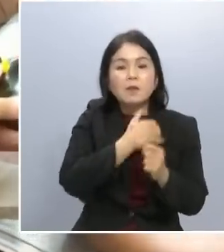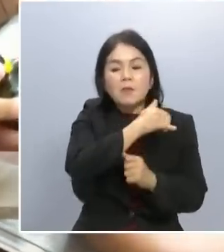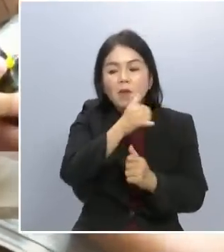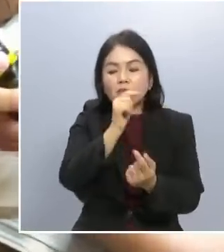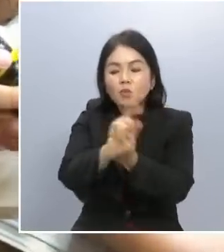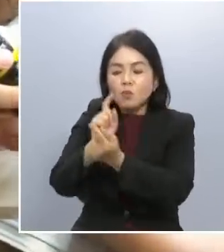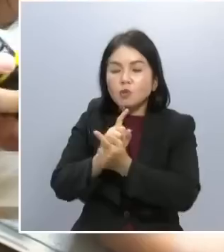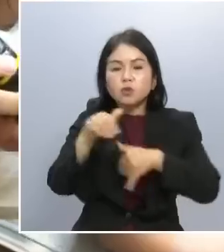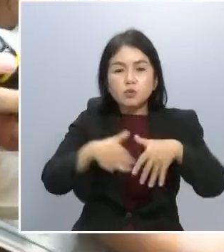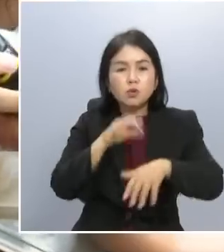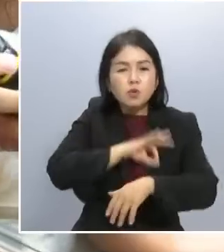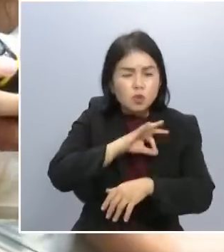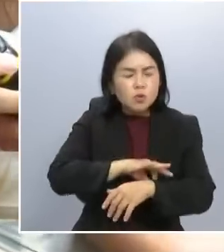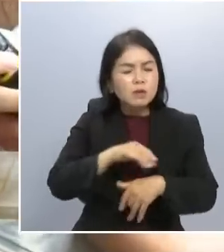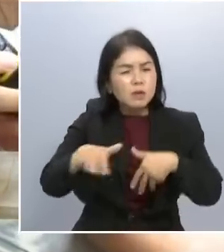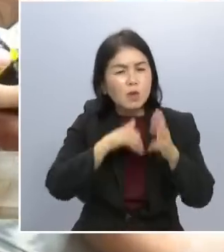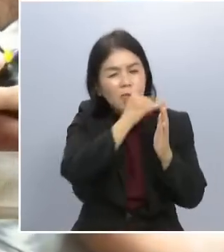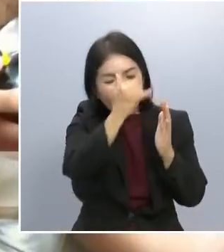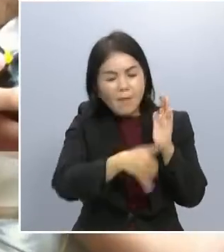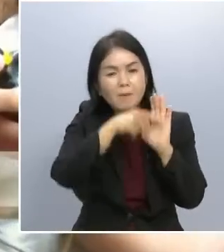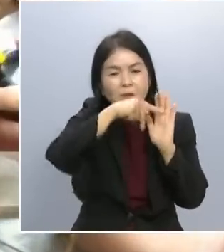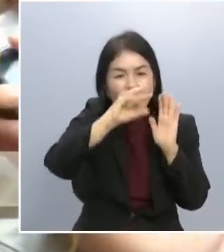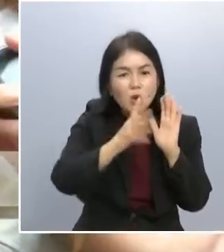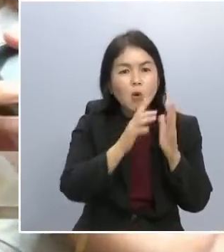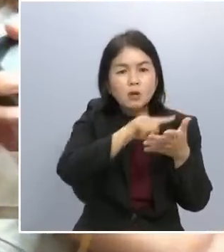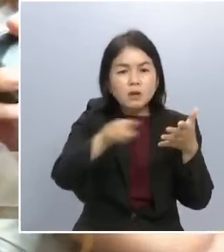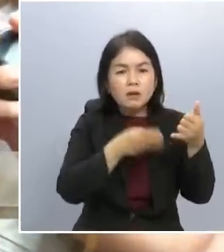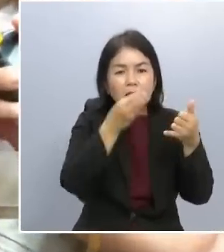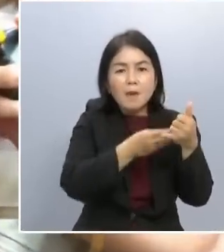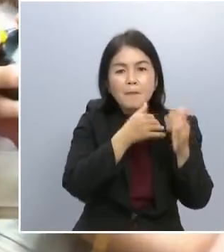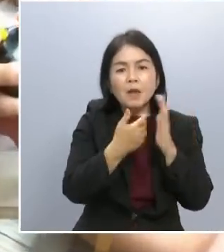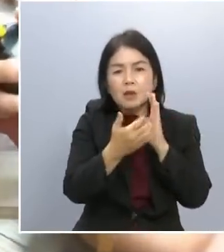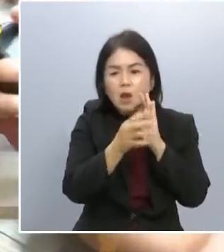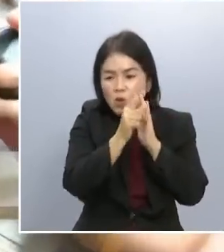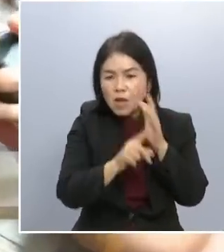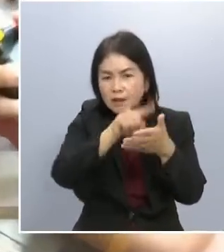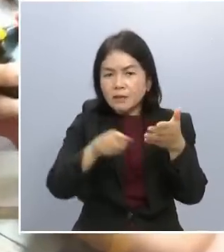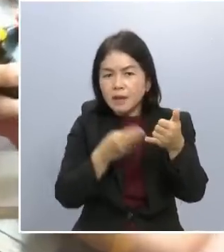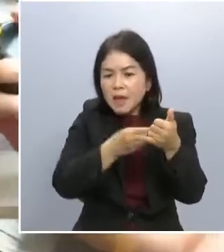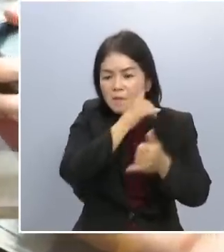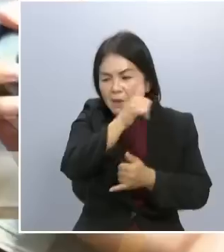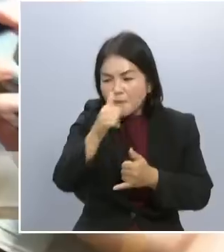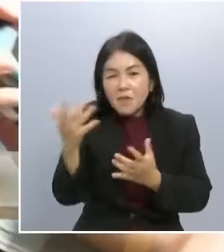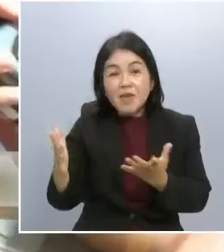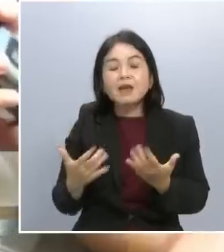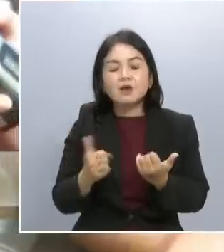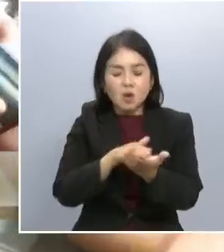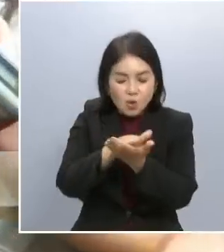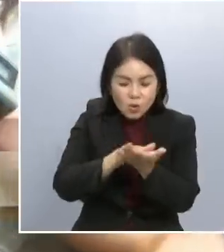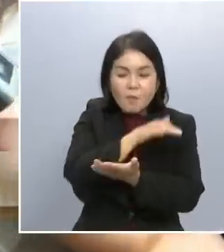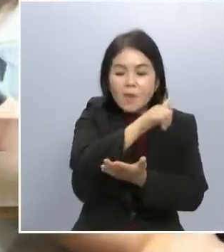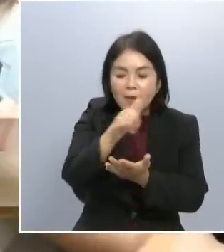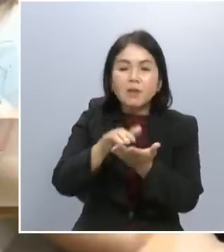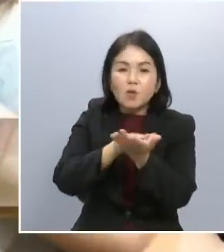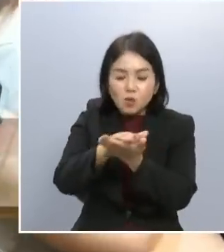ก็อาจจะรู้สึกว่าไปจังหวัดนู้นไปจังหวัดนี้พิษณุโลกก็เลือกตั้งเยอะทำไมคุณไม่มาขอนแก่นก็เลือกตั้งเยอะตั้งมาก็ต้องใช้โอกาสนี้ในการขอโทษพี่น้องประชาชน